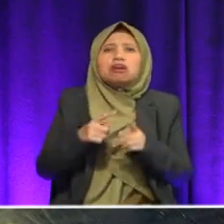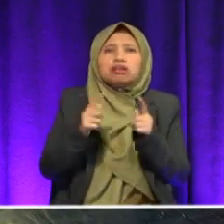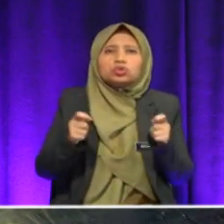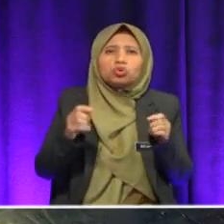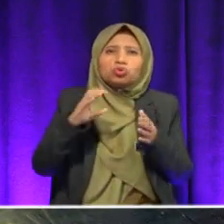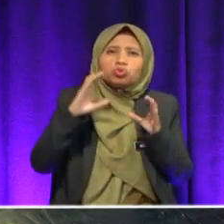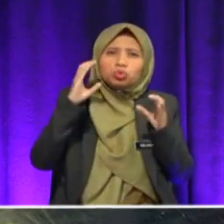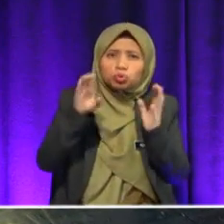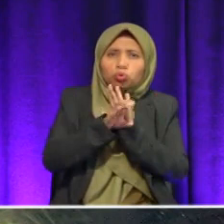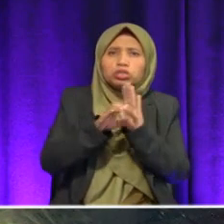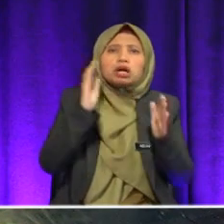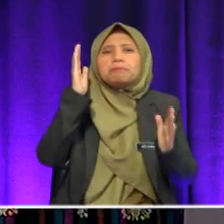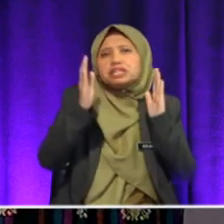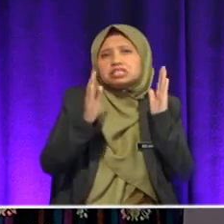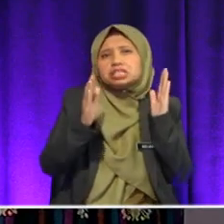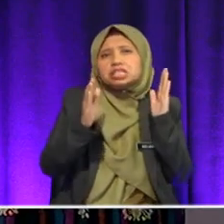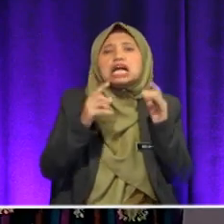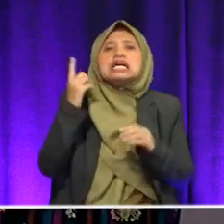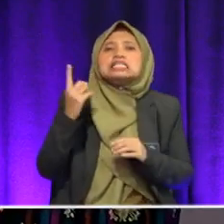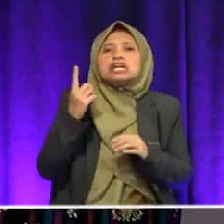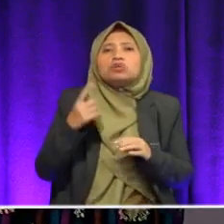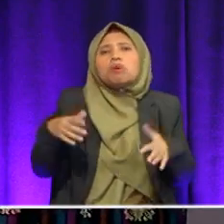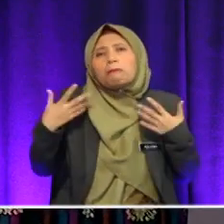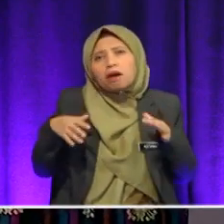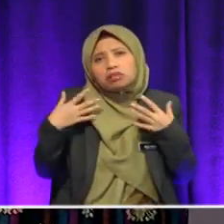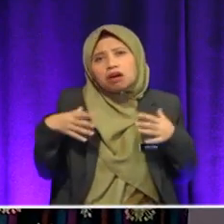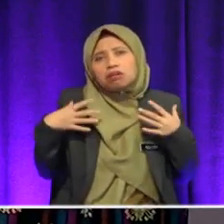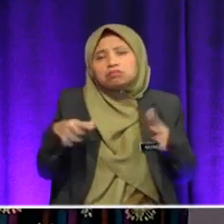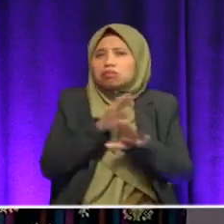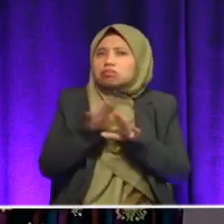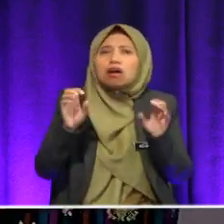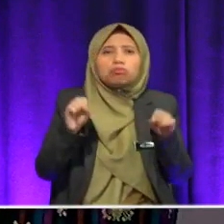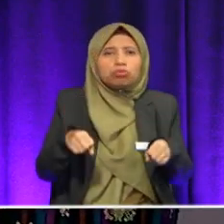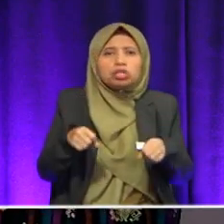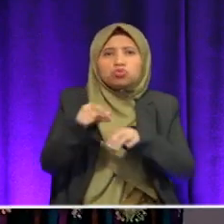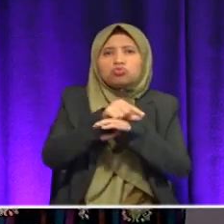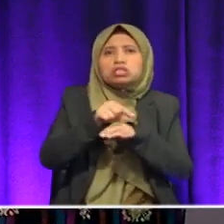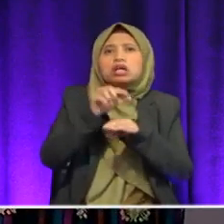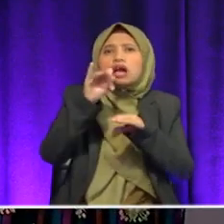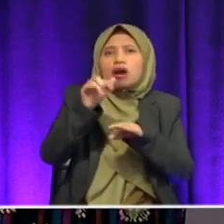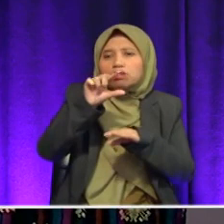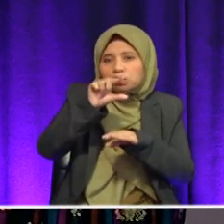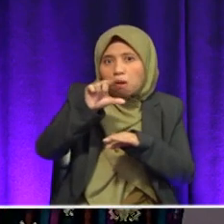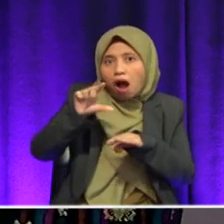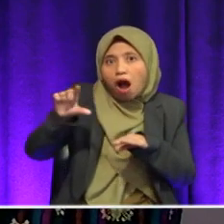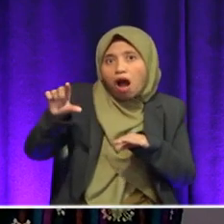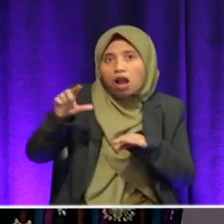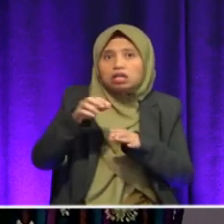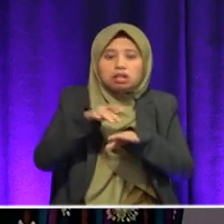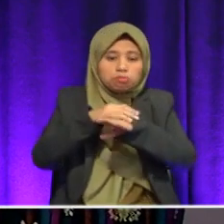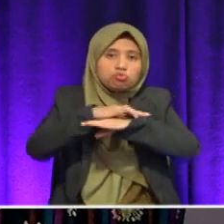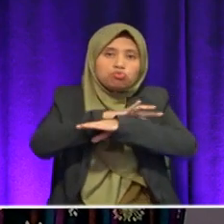nih cuacanya selalunya panas kan jadi kalau kita memakainya kurang